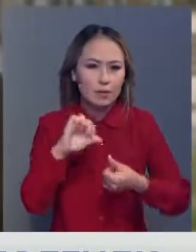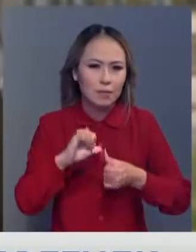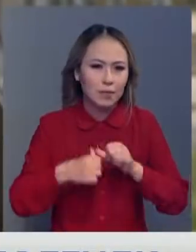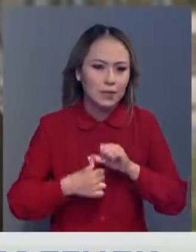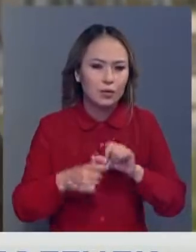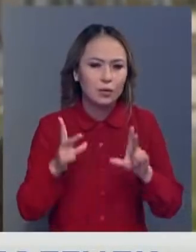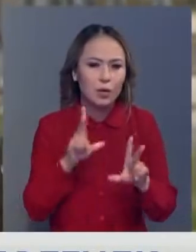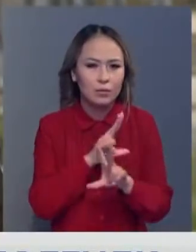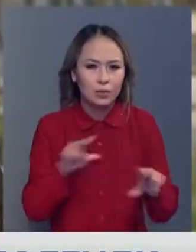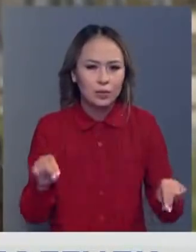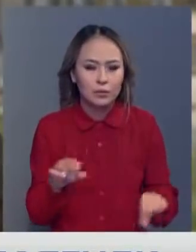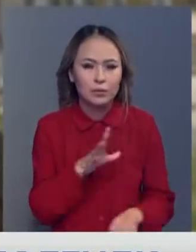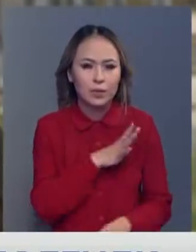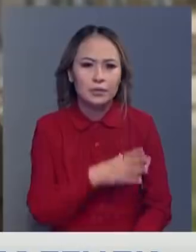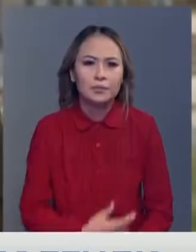сертеткендер.